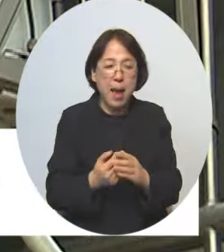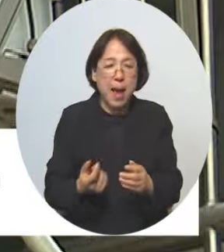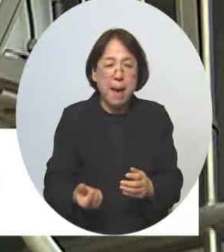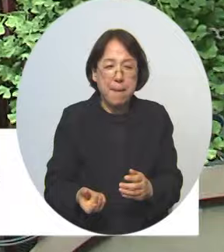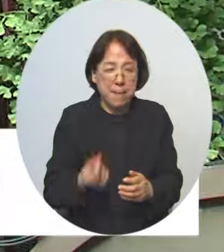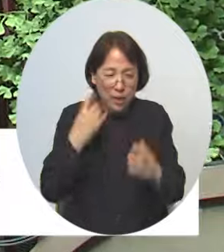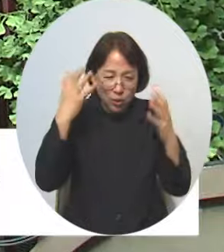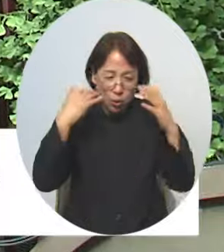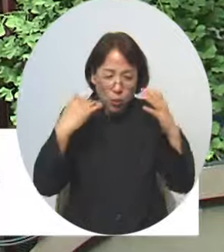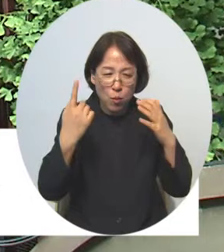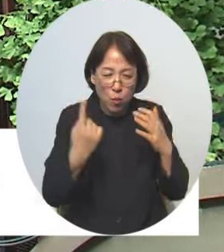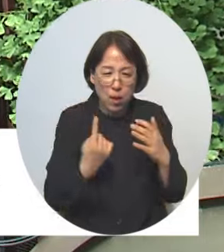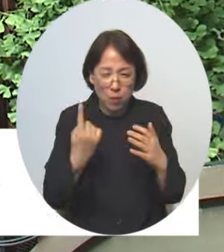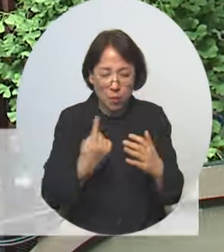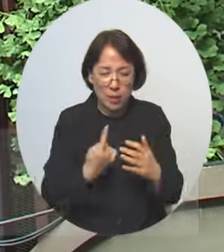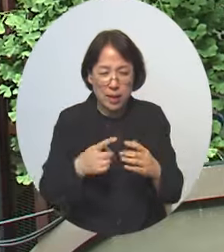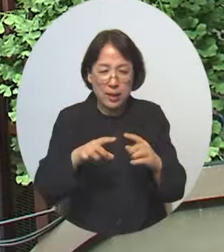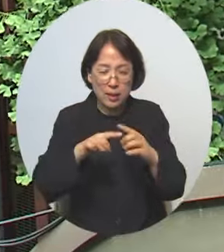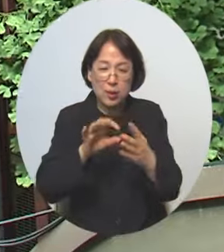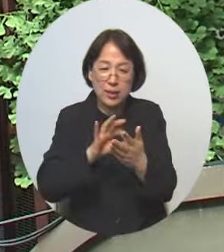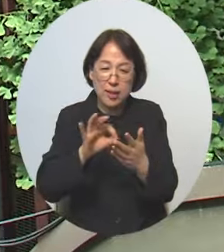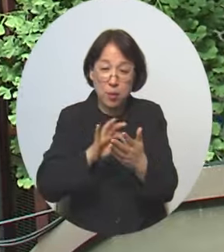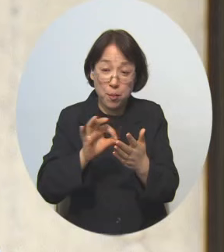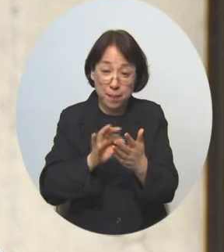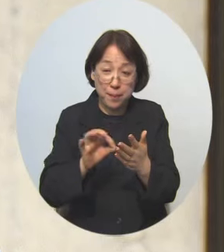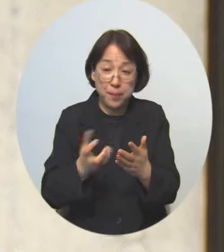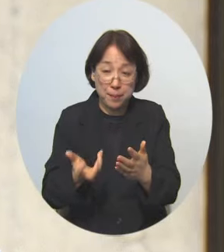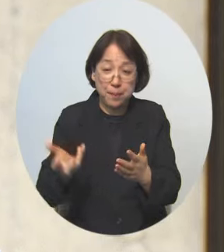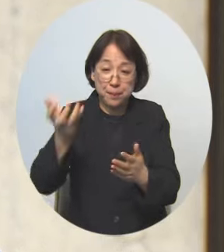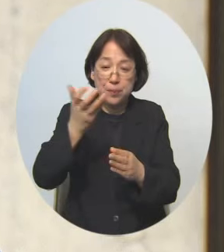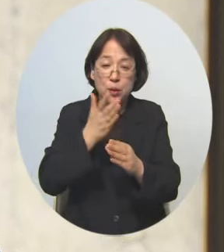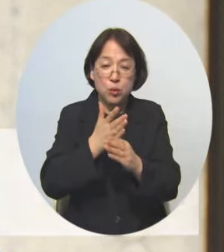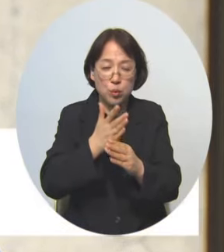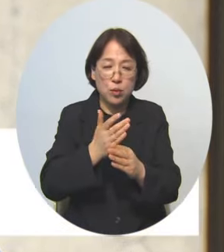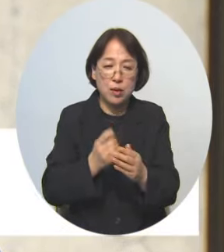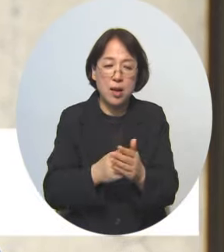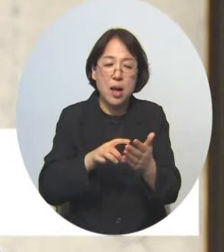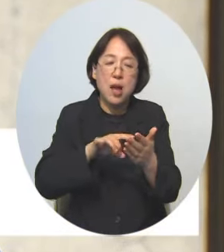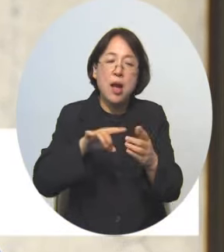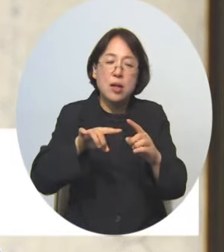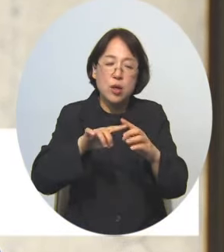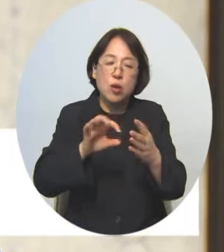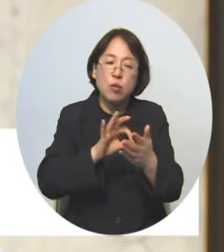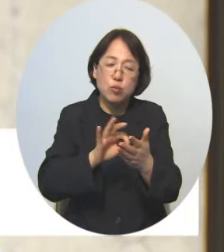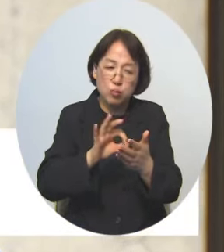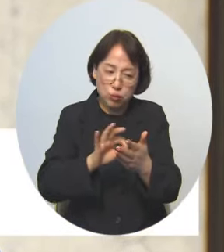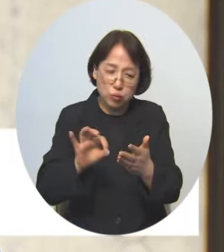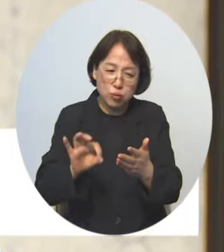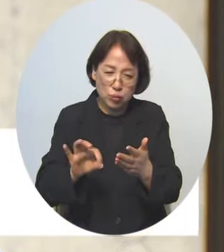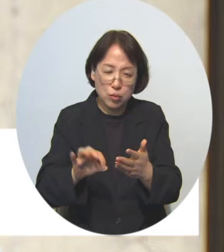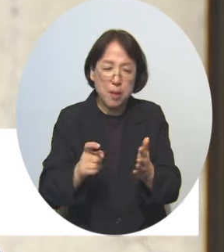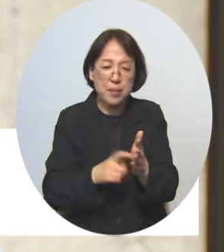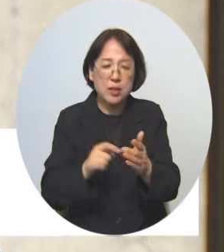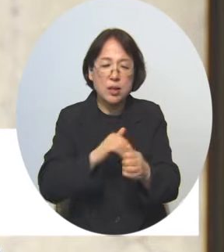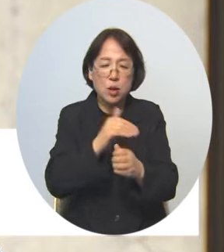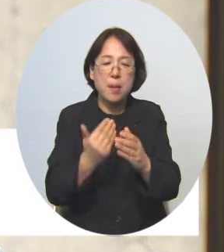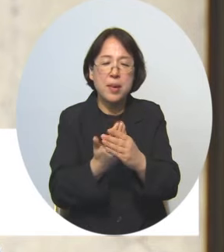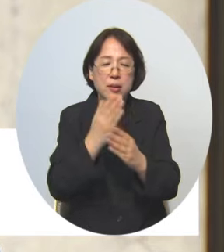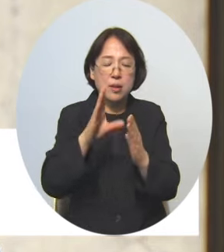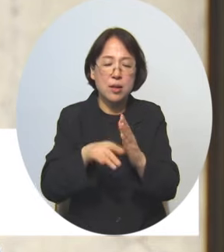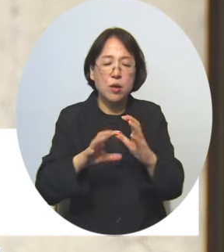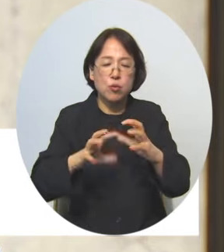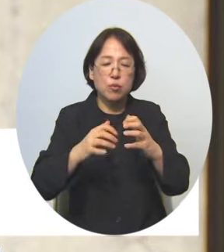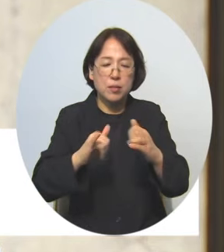찾아오면서 전체 전력 수요도 빠르게 증가하고 있습니다. 전력 수급 차질로 비상 상황이 발생할 경우